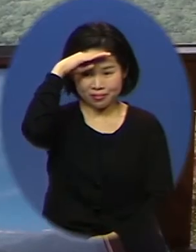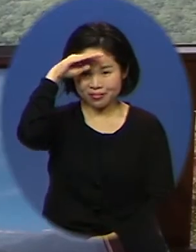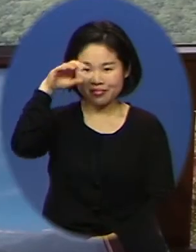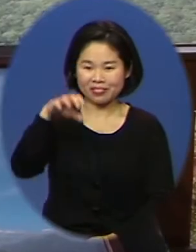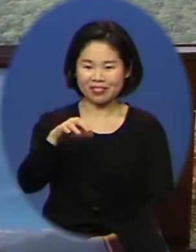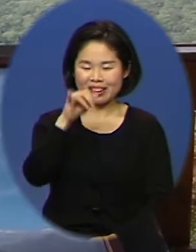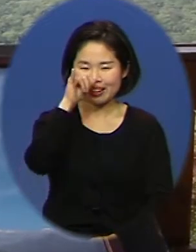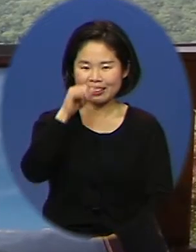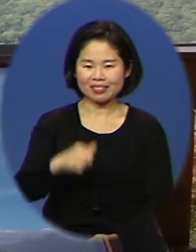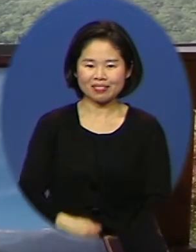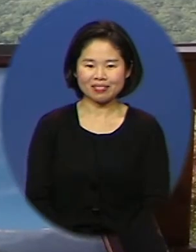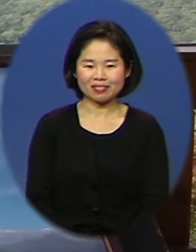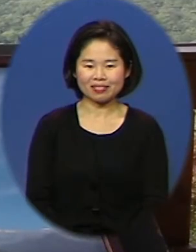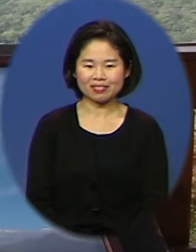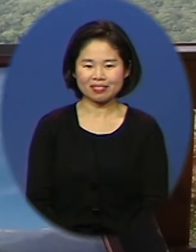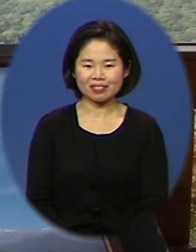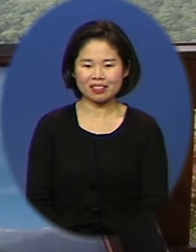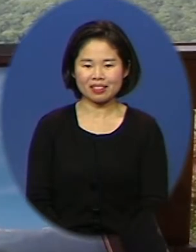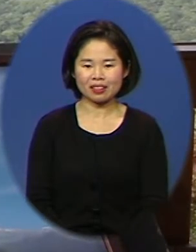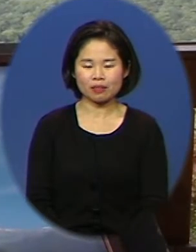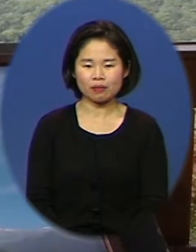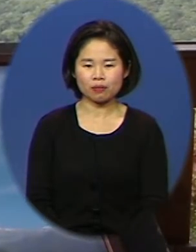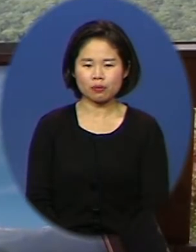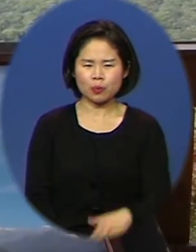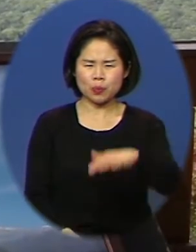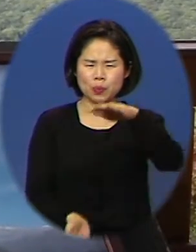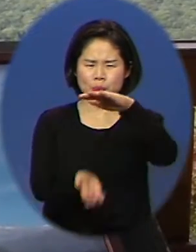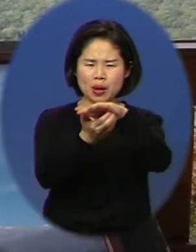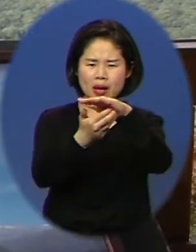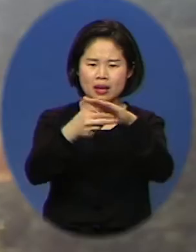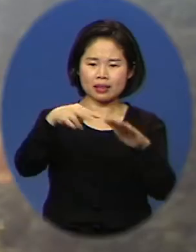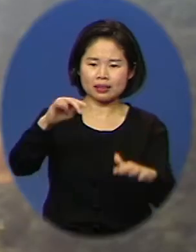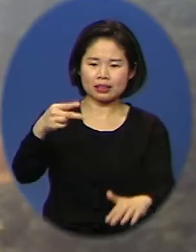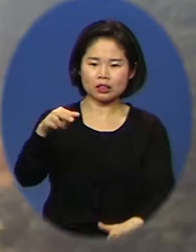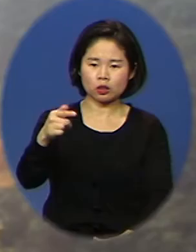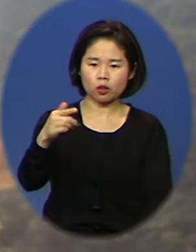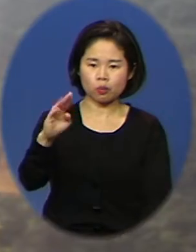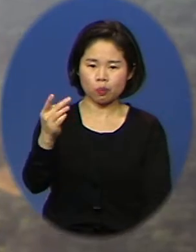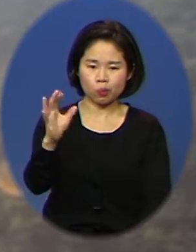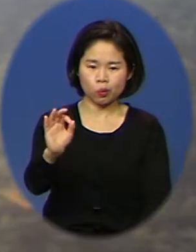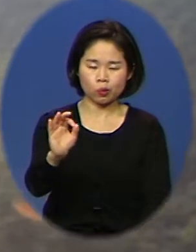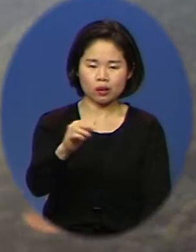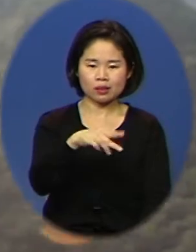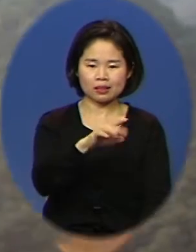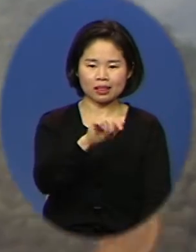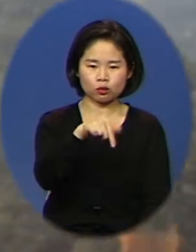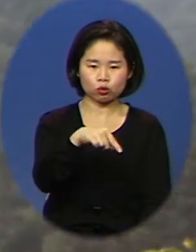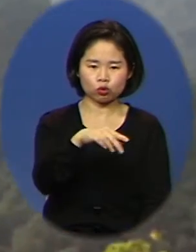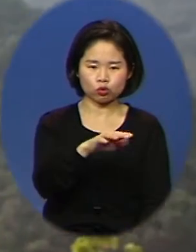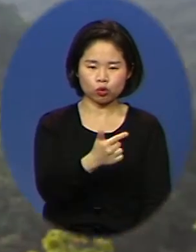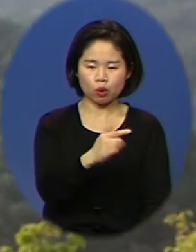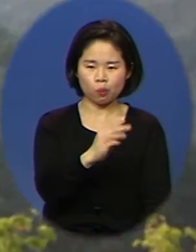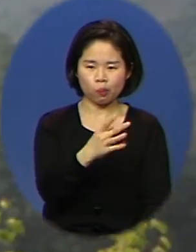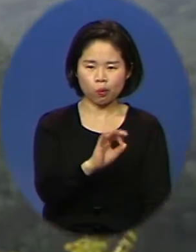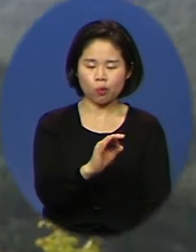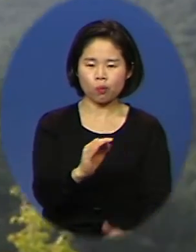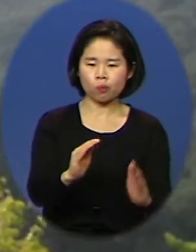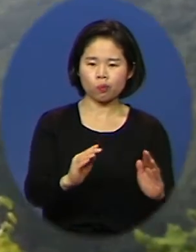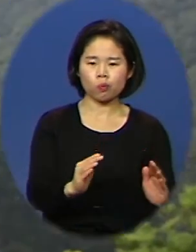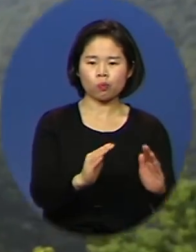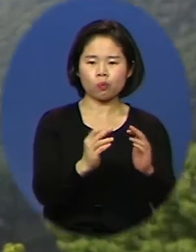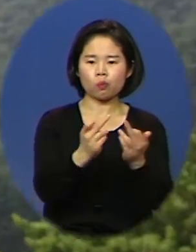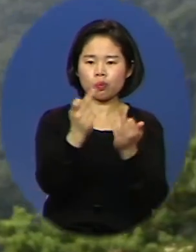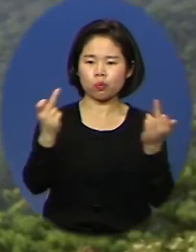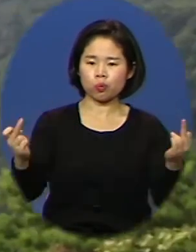조금 긴장돼요. 높이 있어서. 최고봉인 신선봉을 비롯하여 장군봉, 설해봉까지 9개 봉우리가